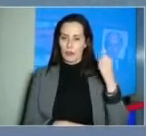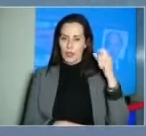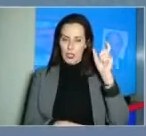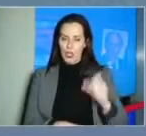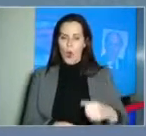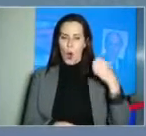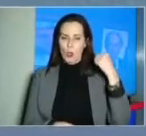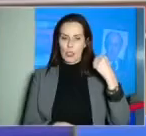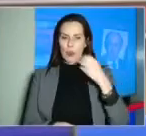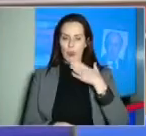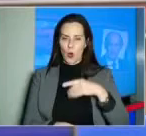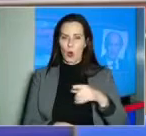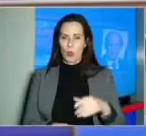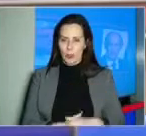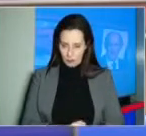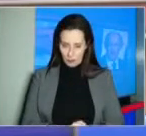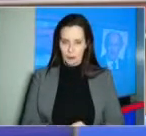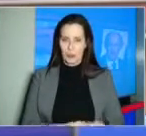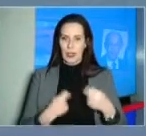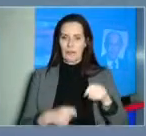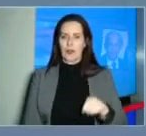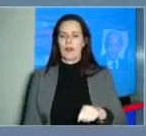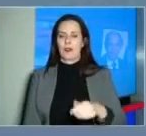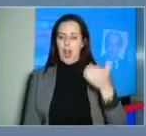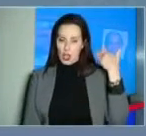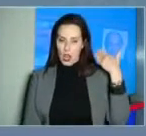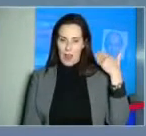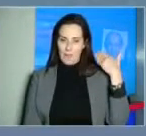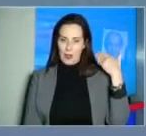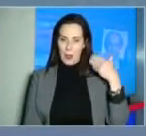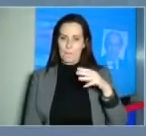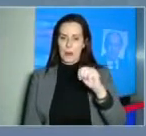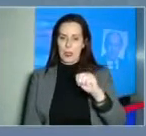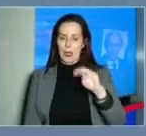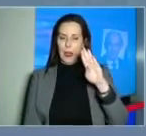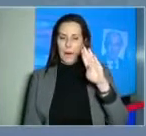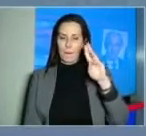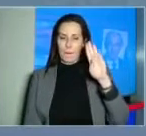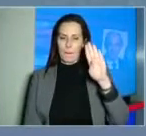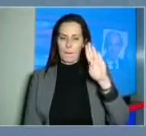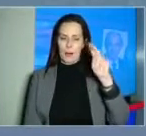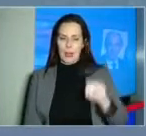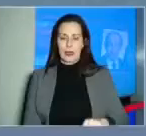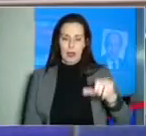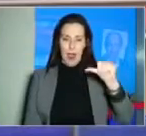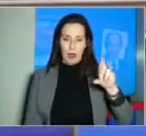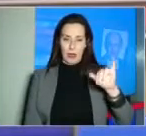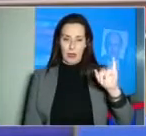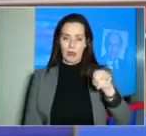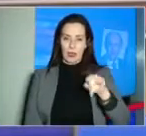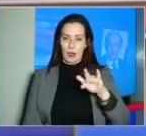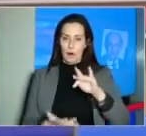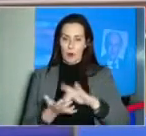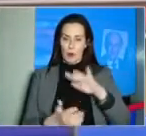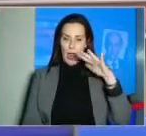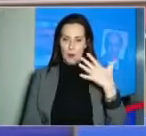שנמצא כאן לצידי באולפן. חבר הכנסת לשעבר מיכאל בן ארי, שאתה הוצפת